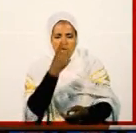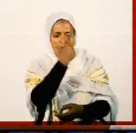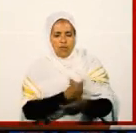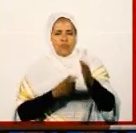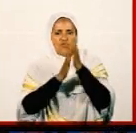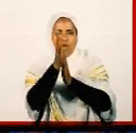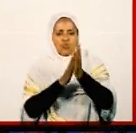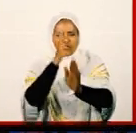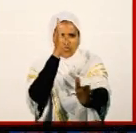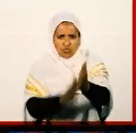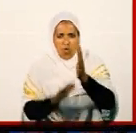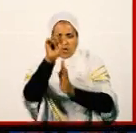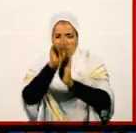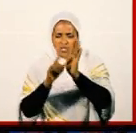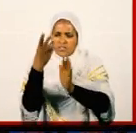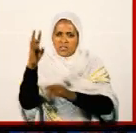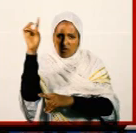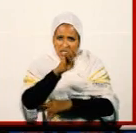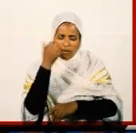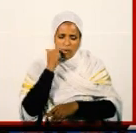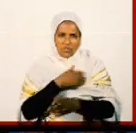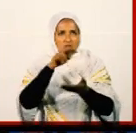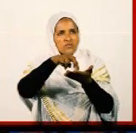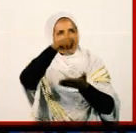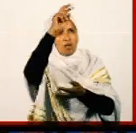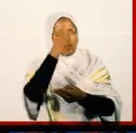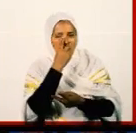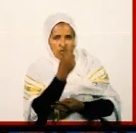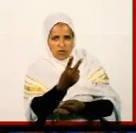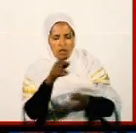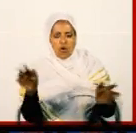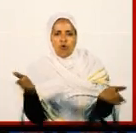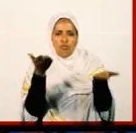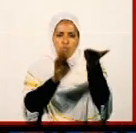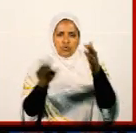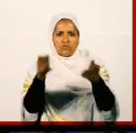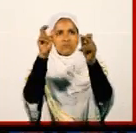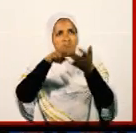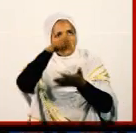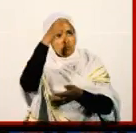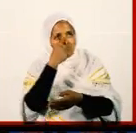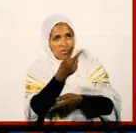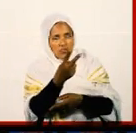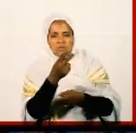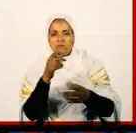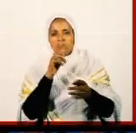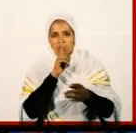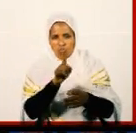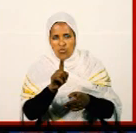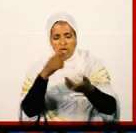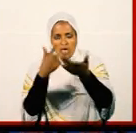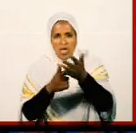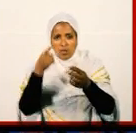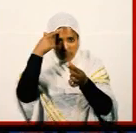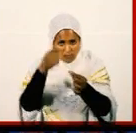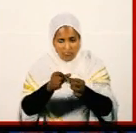የልቦናቸው መሻት ተፈጽሟል። ነሐሴ 16 ቀን እመቤታችን ስታደርግ አይተዋታል። ሞትን ድል አድርጋ ተነሳ ስታደርግ አይተዋታል። ይህንን ነው